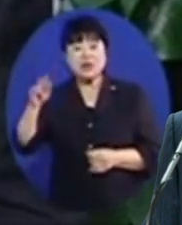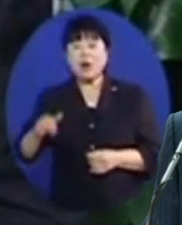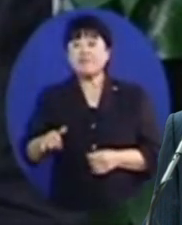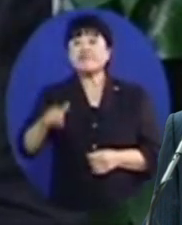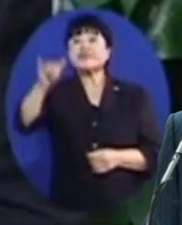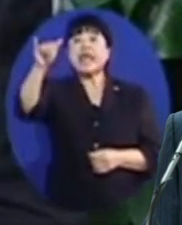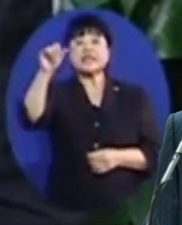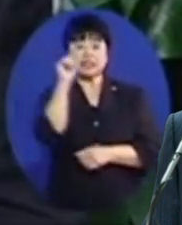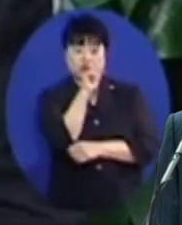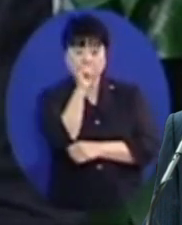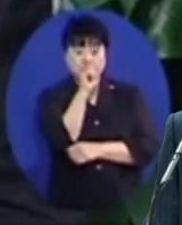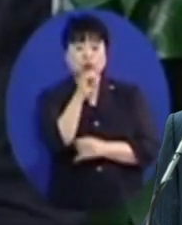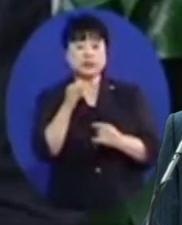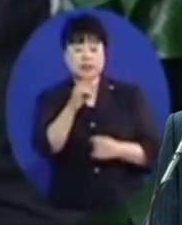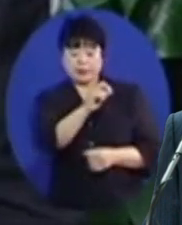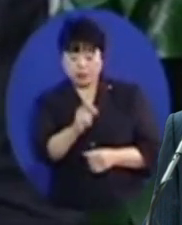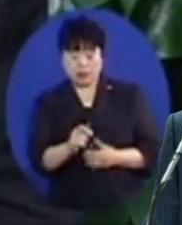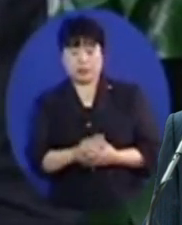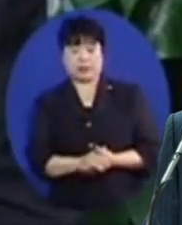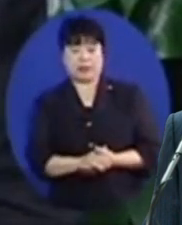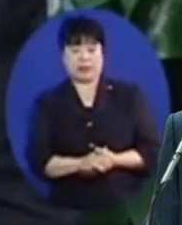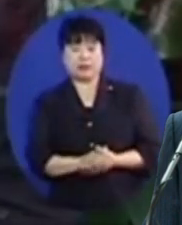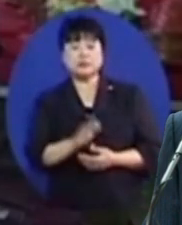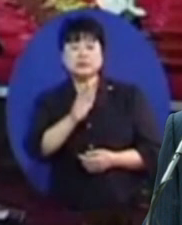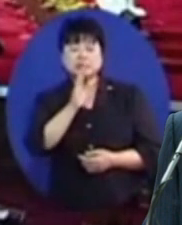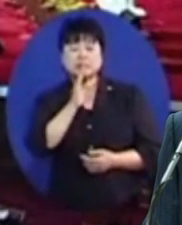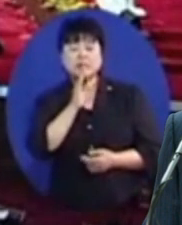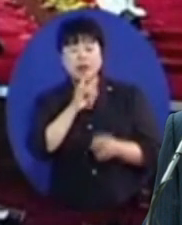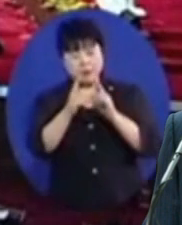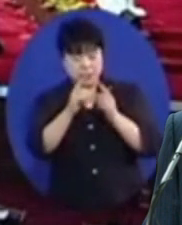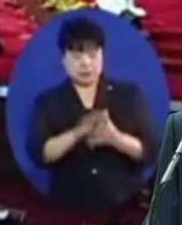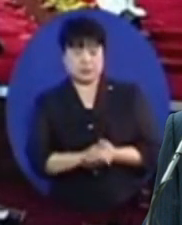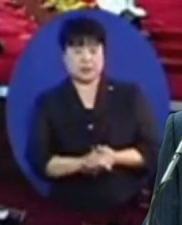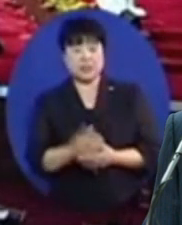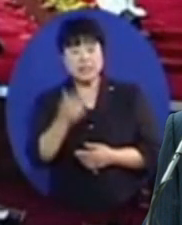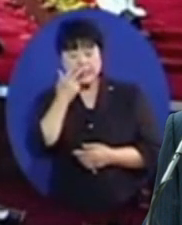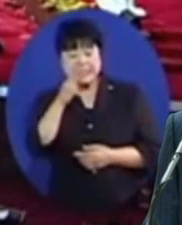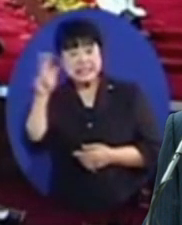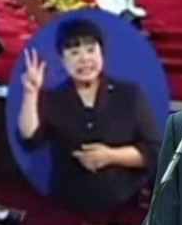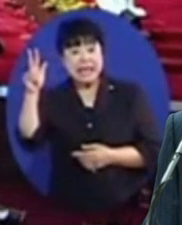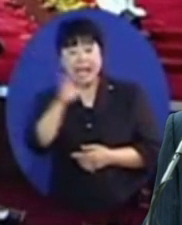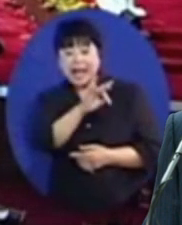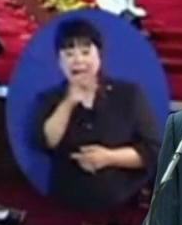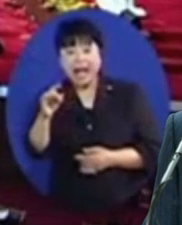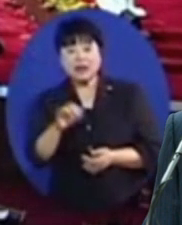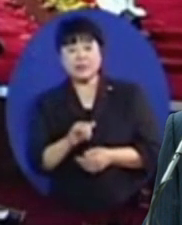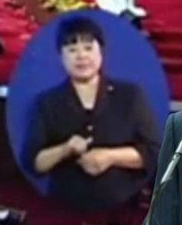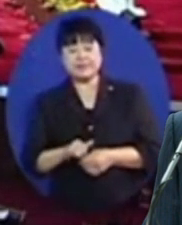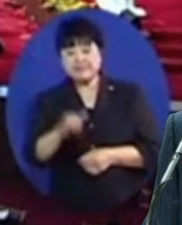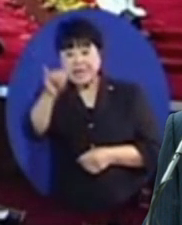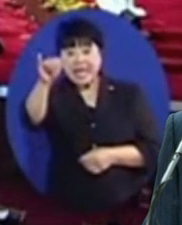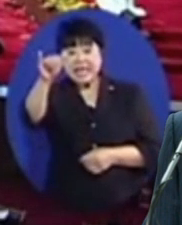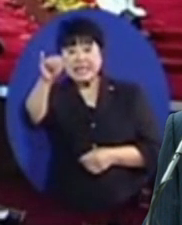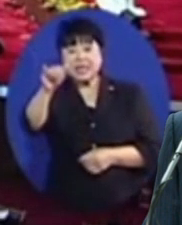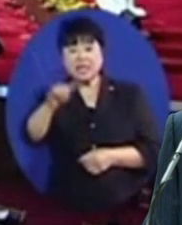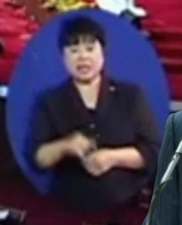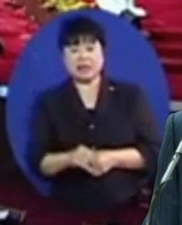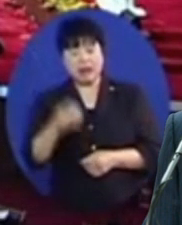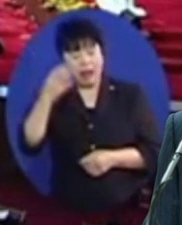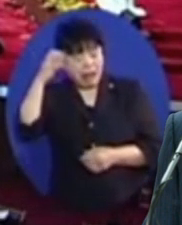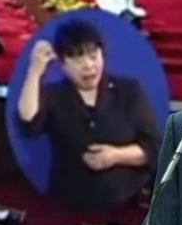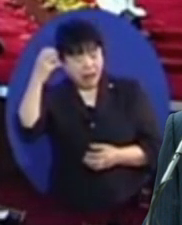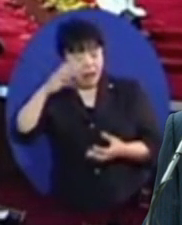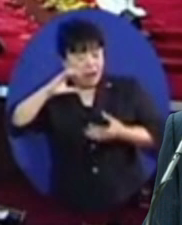조종하던 조종사의 고백이 기록되어 있는데 그는 이렇게 말했습니다. 히틀러가 가끔 전용 비행기를 타고 가다가 광분을